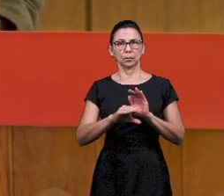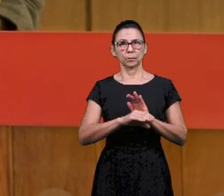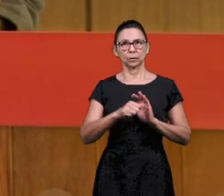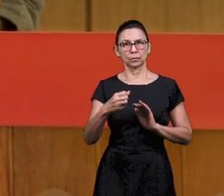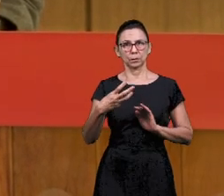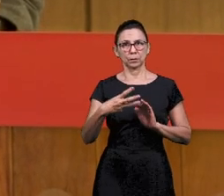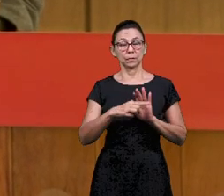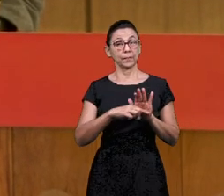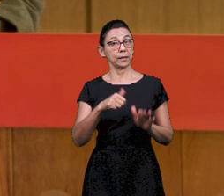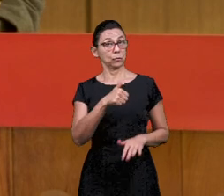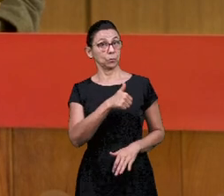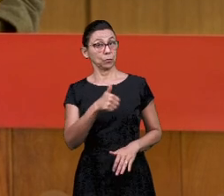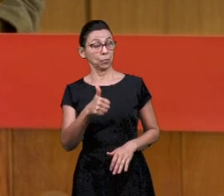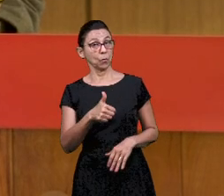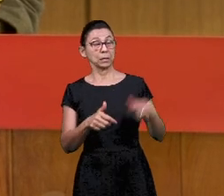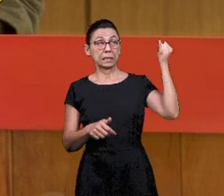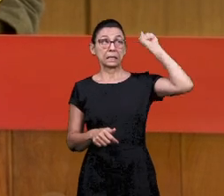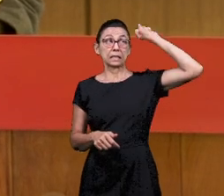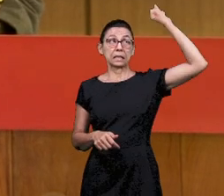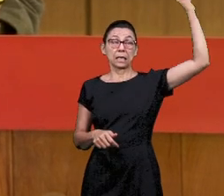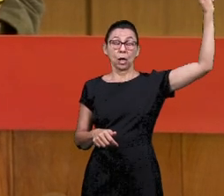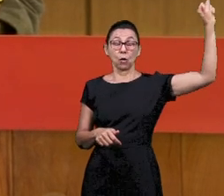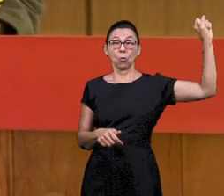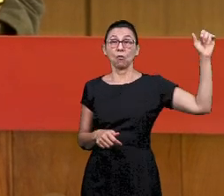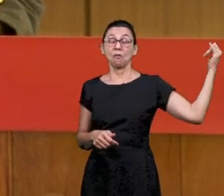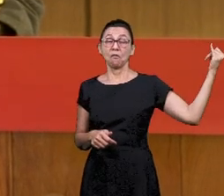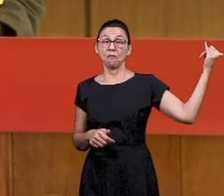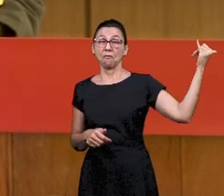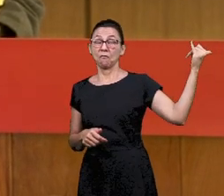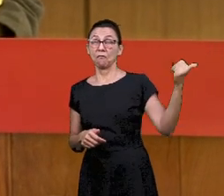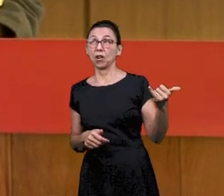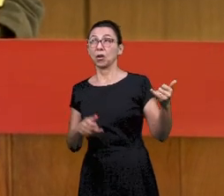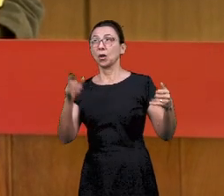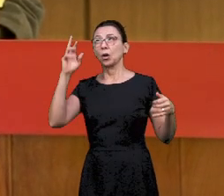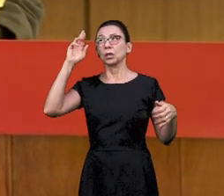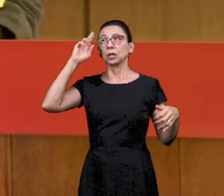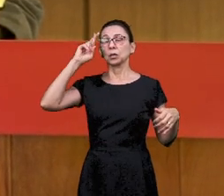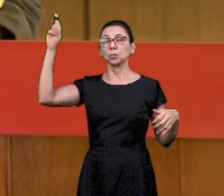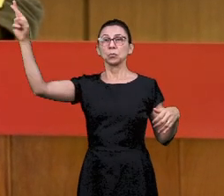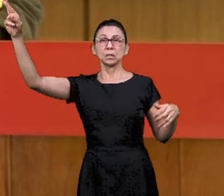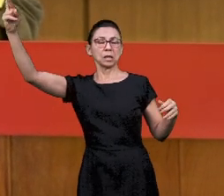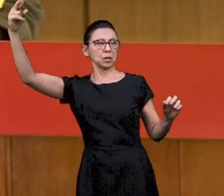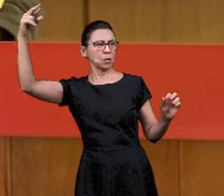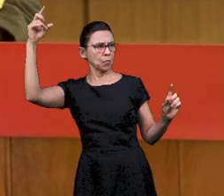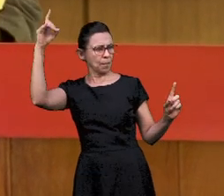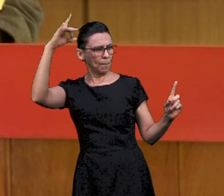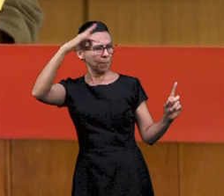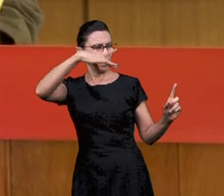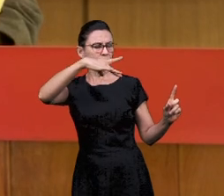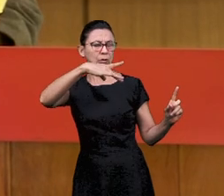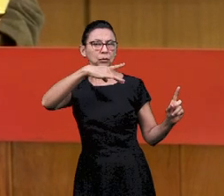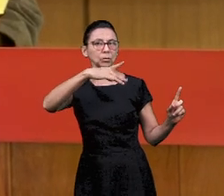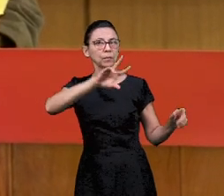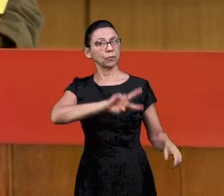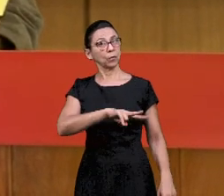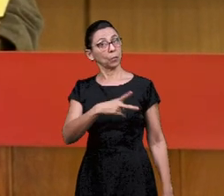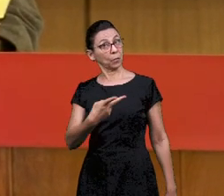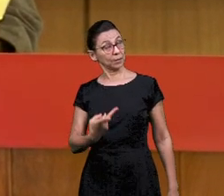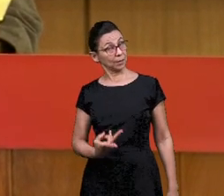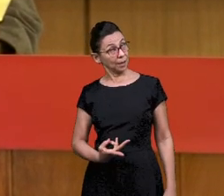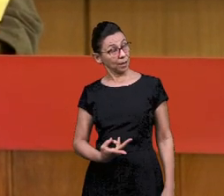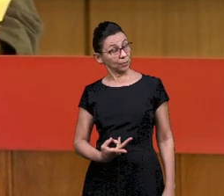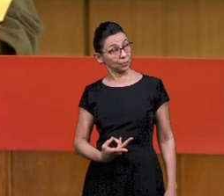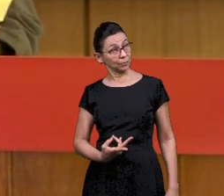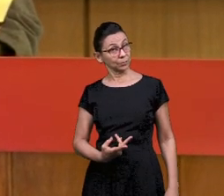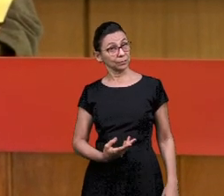que le Seigneur s'est éloigné de lui. Mais non, c'est le contraire. C'est lui qui s'est éloigné du Seigneur. Et la tendance de